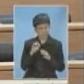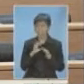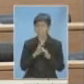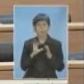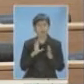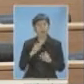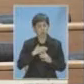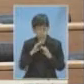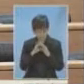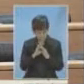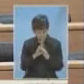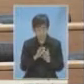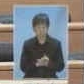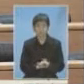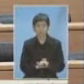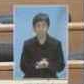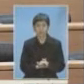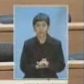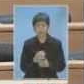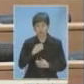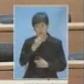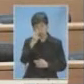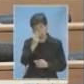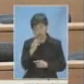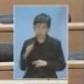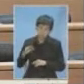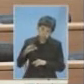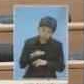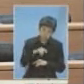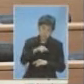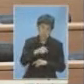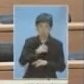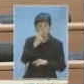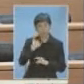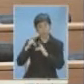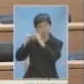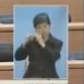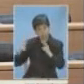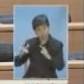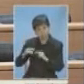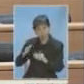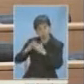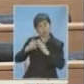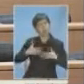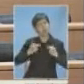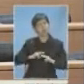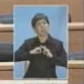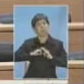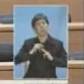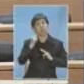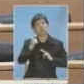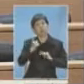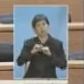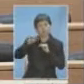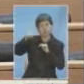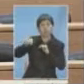าผมว่าเกี่ยวฮะภาพพจน์เดินทางเข้ามาถึงตรงนี้อยู่ๆมีเต็นท์ตั้งได้สบายใจฝั่ง